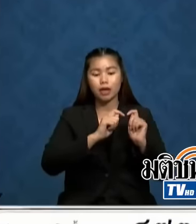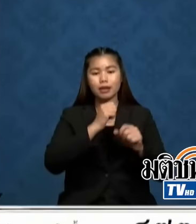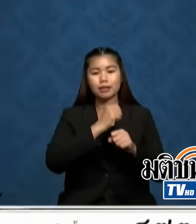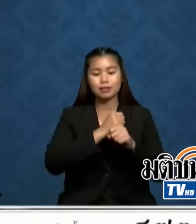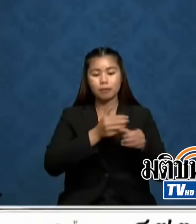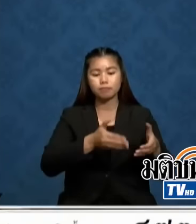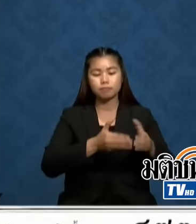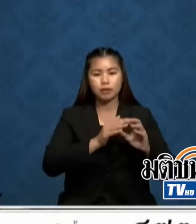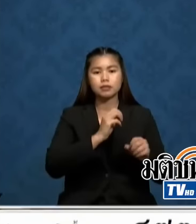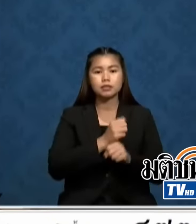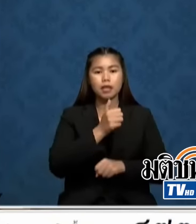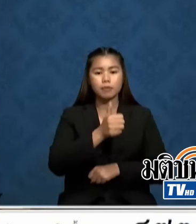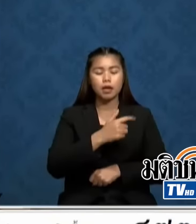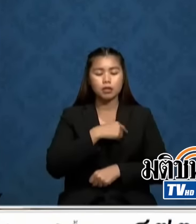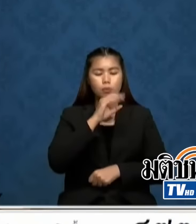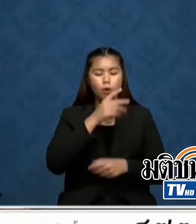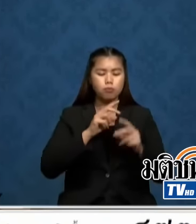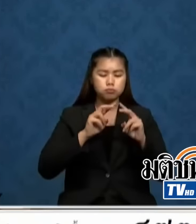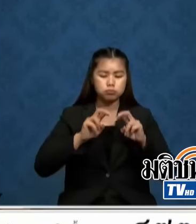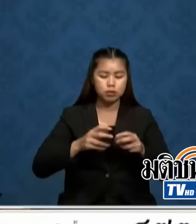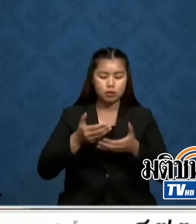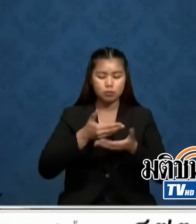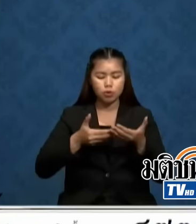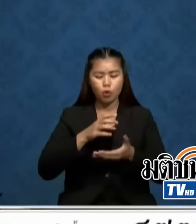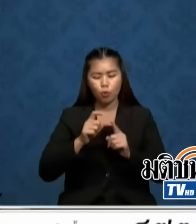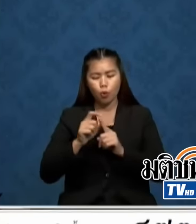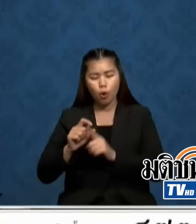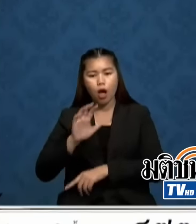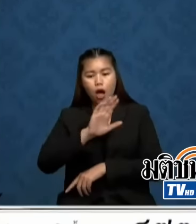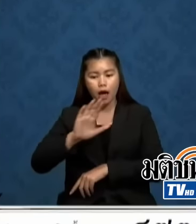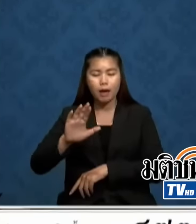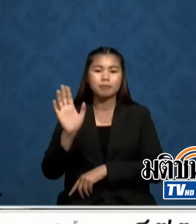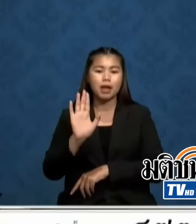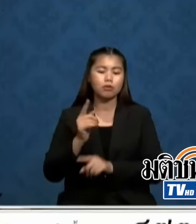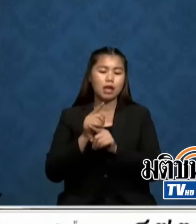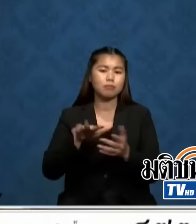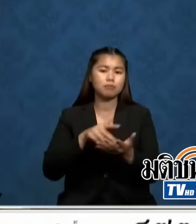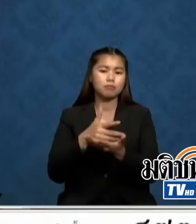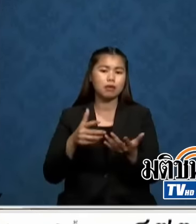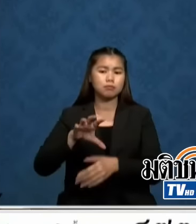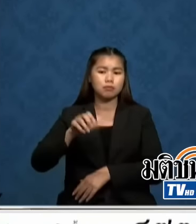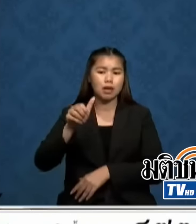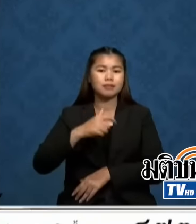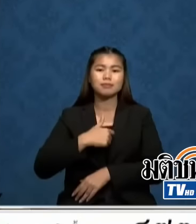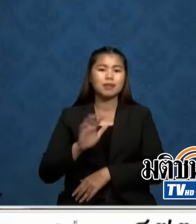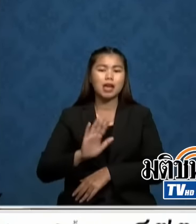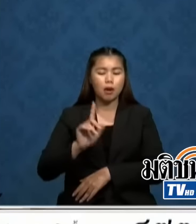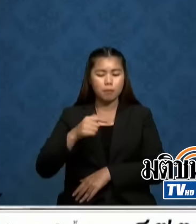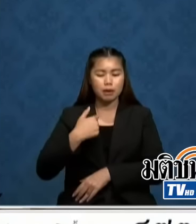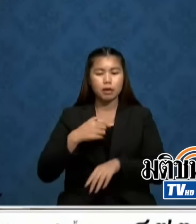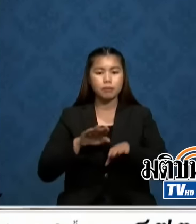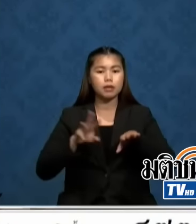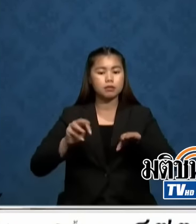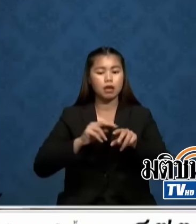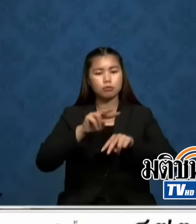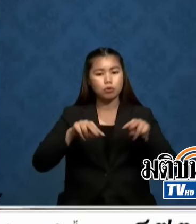กิจการดังกล่าวได้โดยที่ไม่ต้องพิจารณาข้อห้ามตามกฎหมายผังเมืองซึ่งเป็นมาตรฐานมาตรการคุ้มครอง